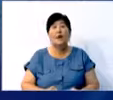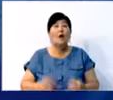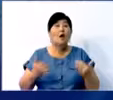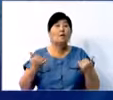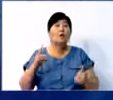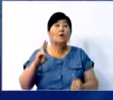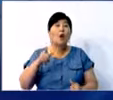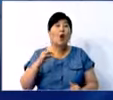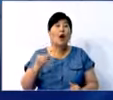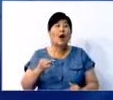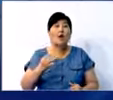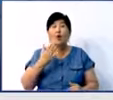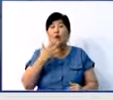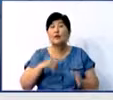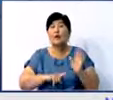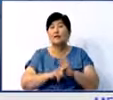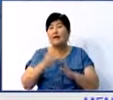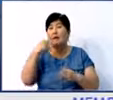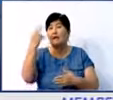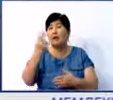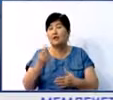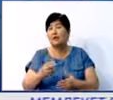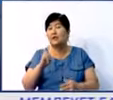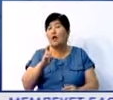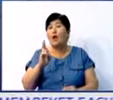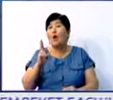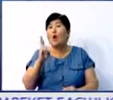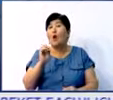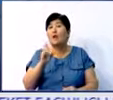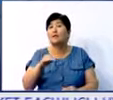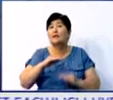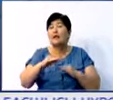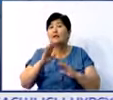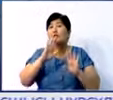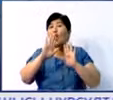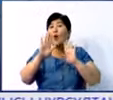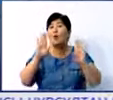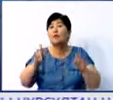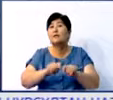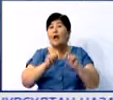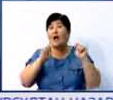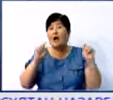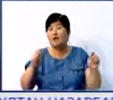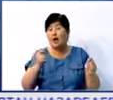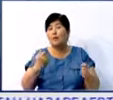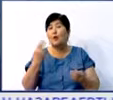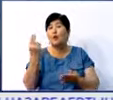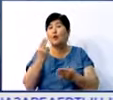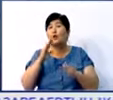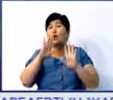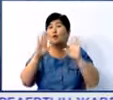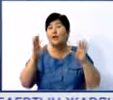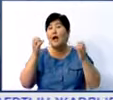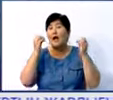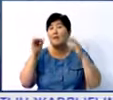Бүгін Ноғай ұлтынан шыққан талантты суретші Әлібек Қойлақаевтың Қорқыт даласы атты көрмесінің ашылу рәсімі болды. Көркем сурет галереясында өткен